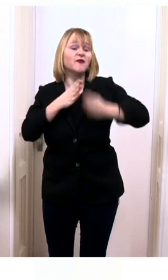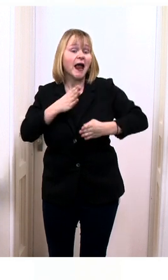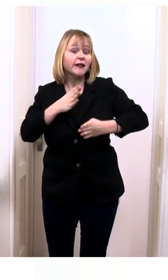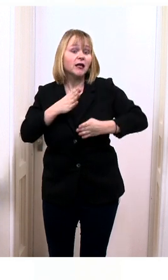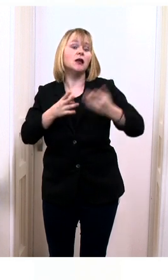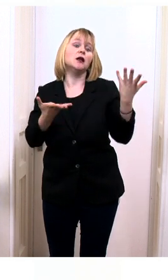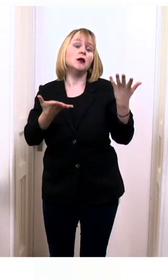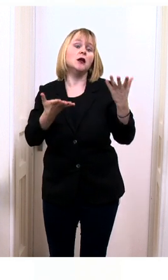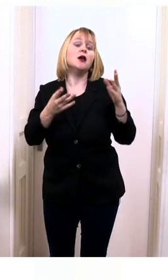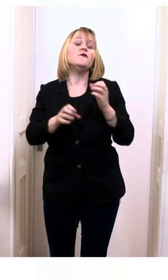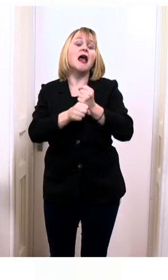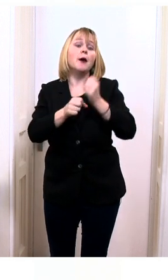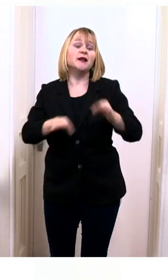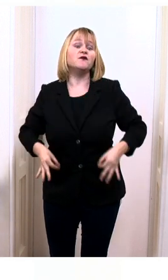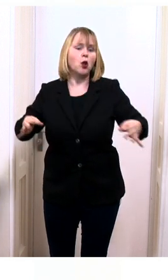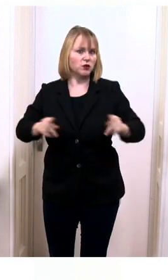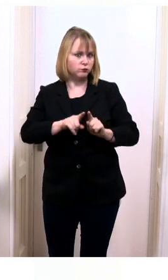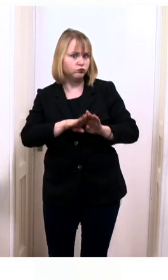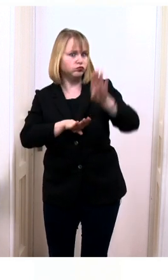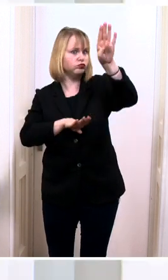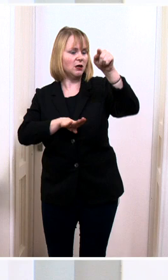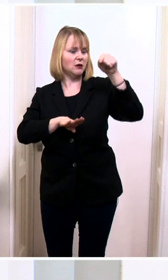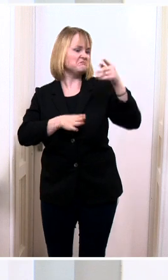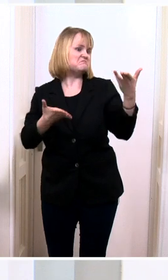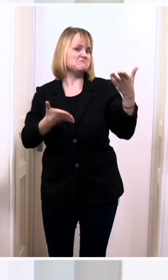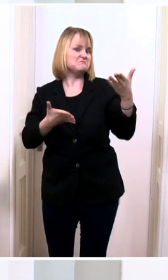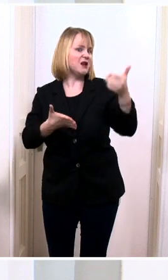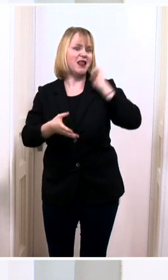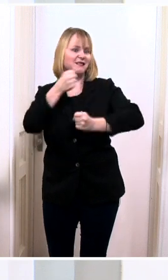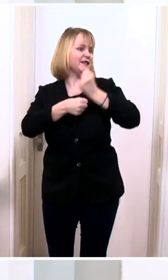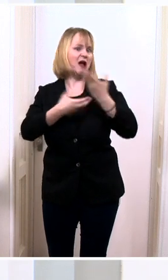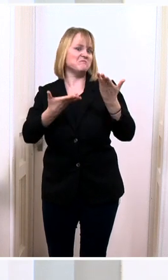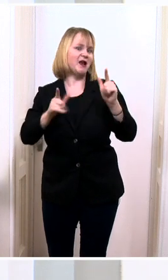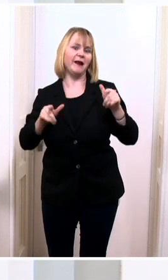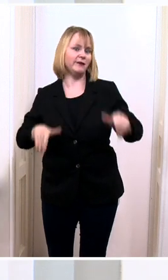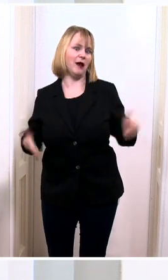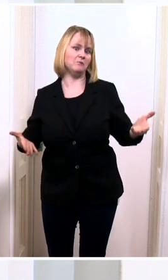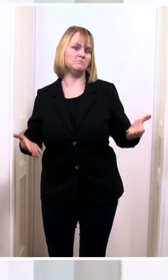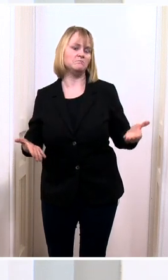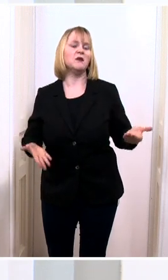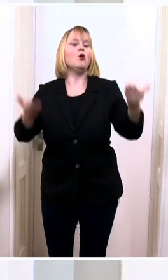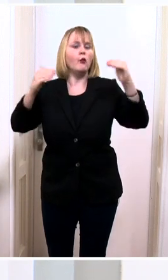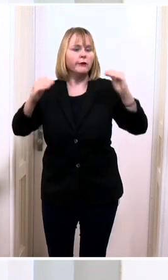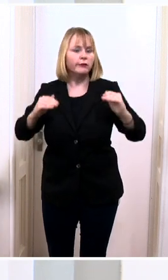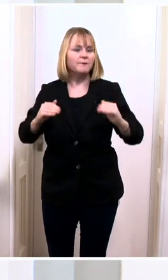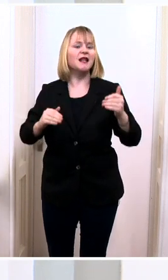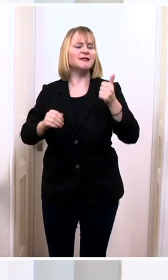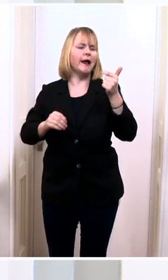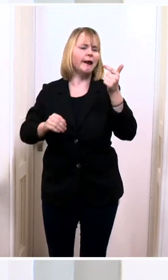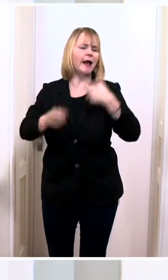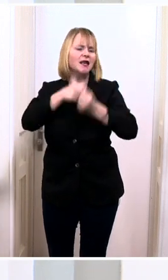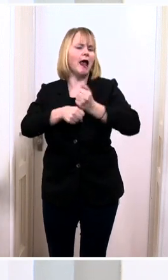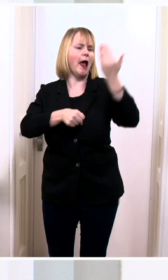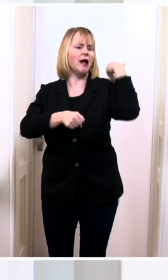diesem Jahr nicht zu sehen. Dann kommen wir noch auf die letzten paar Jahre. Sie sehen hier noch